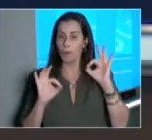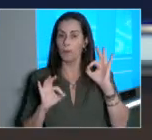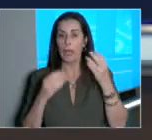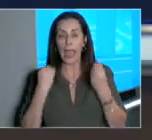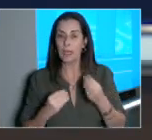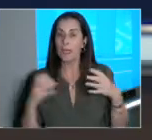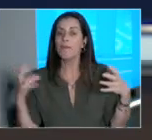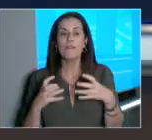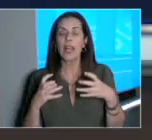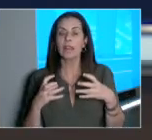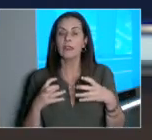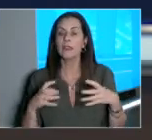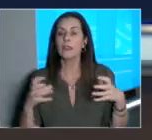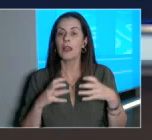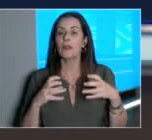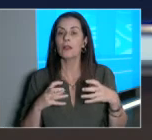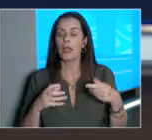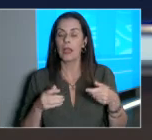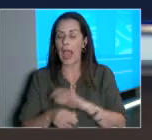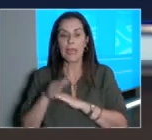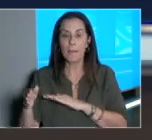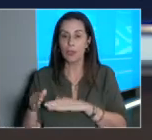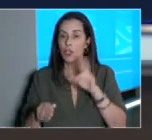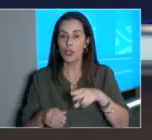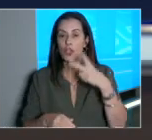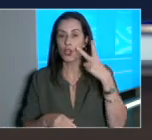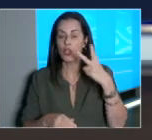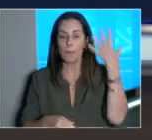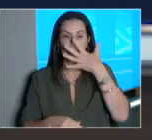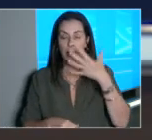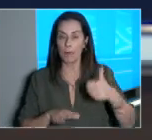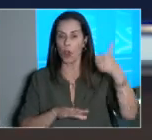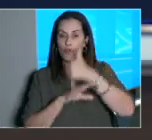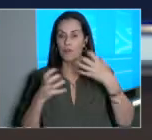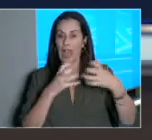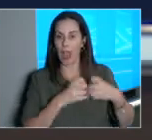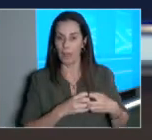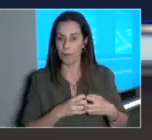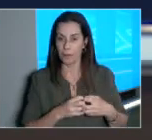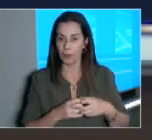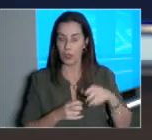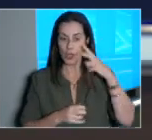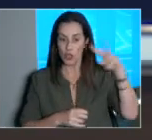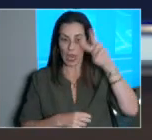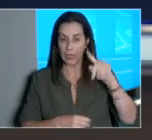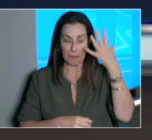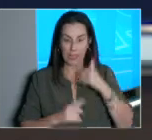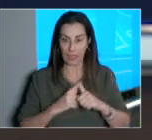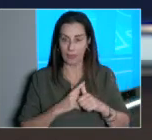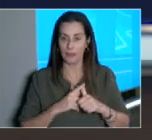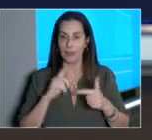רגע, מפלגת הבית, האיחוד הימין, יש שם שני מזרחים בראשי המפלגה. הילד שקד שהיא